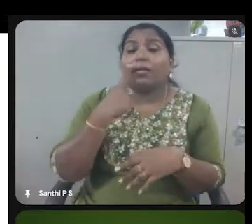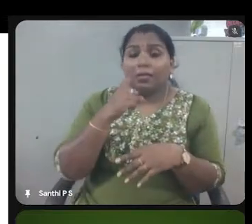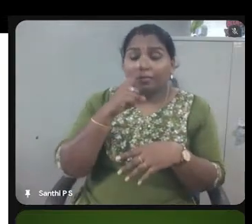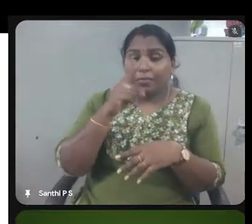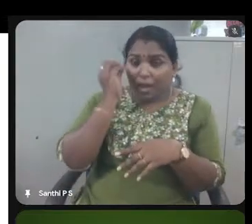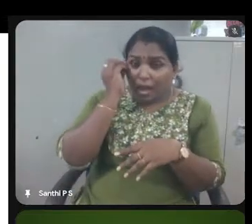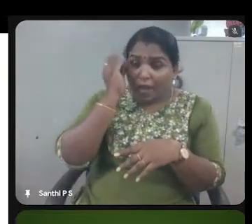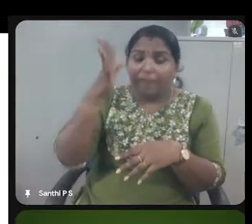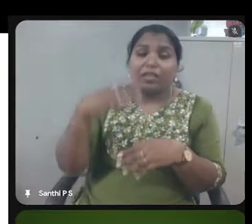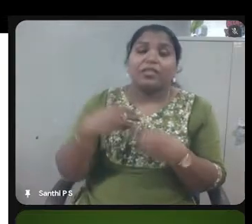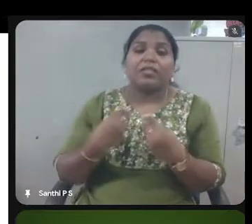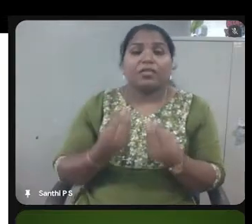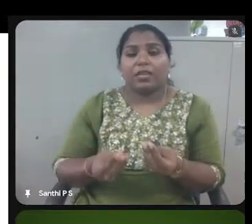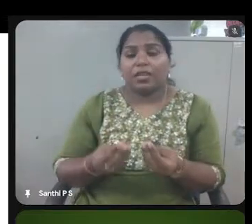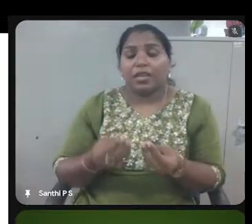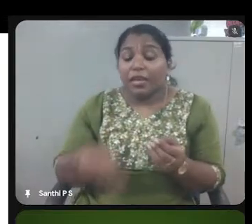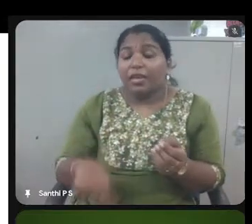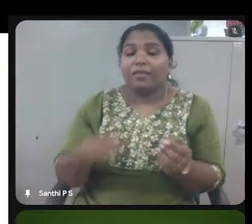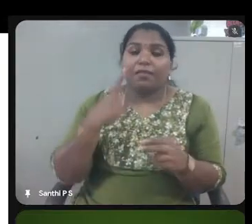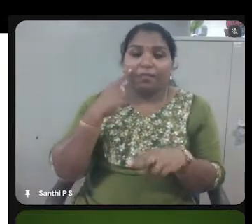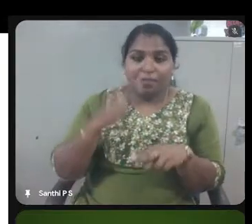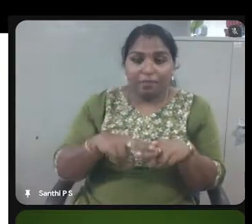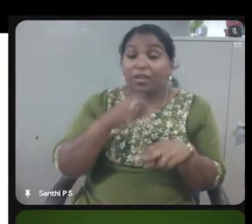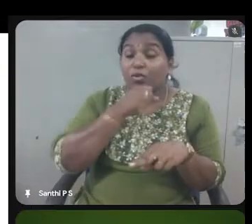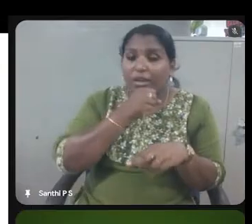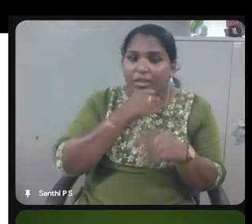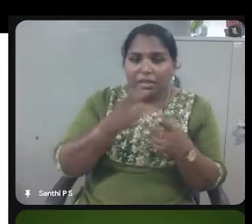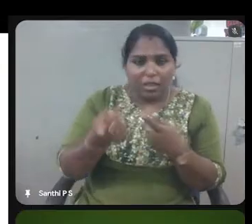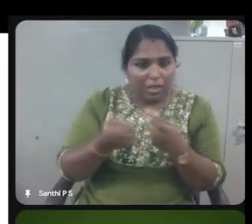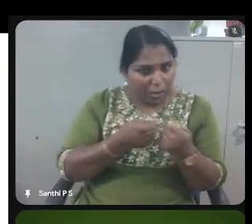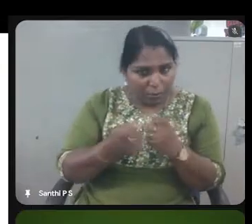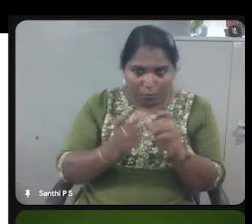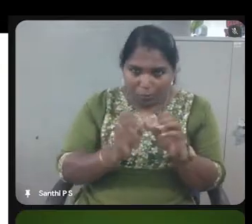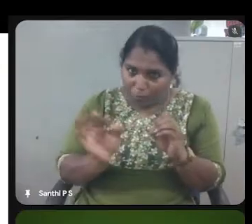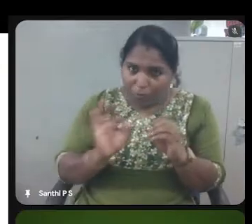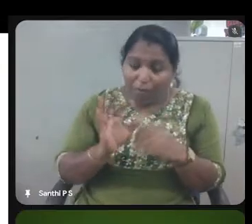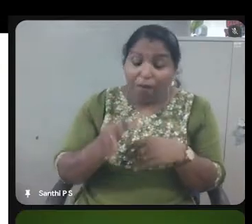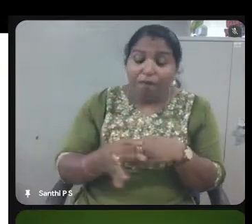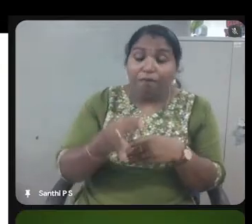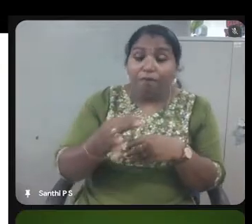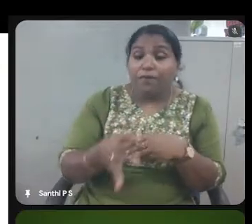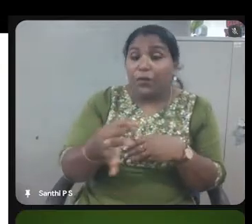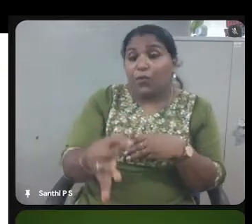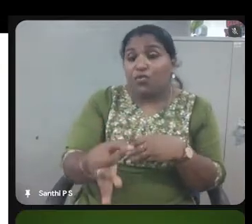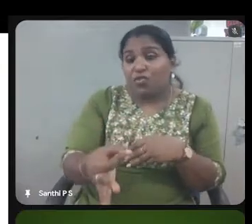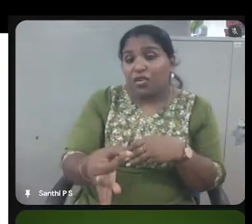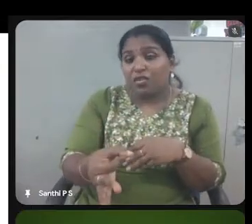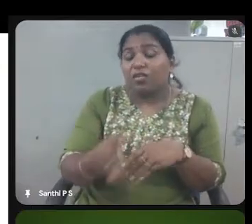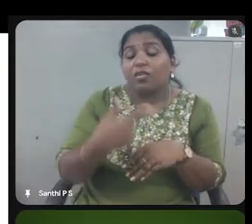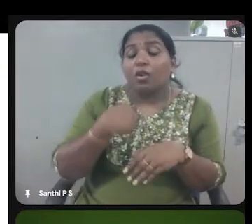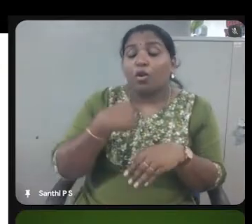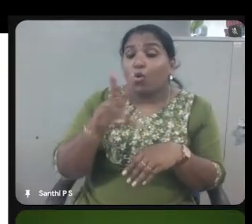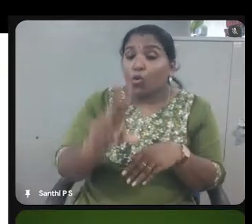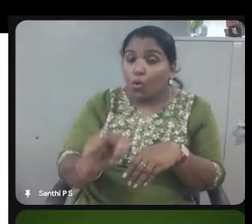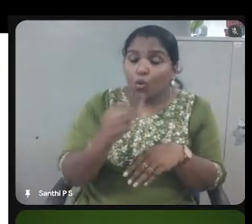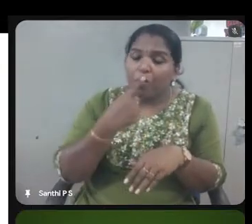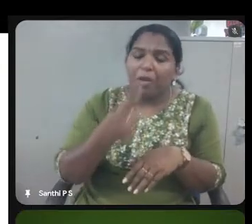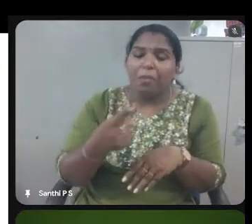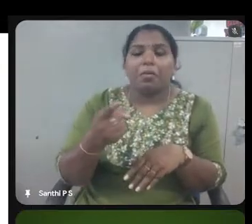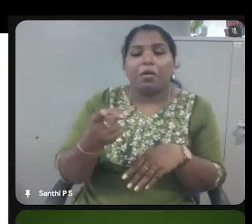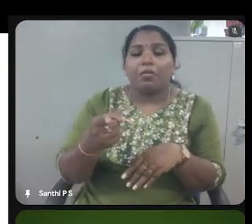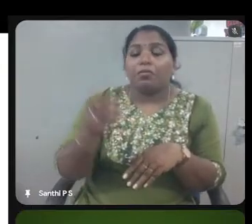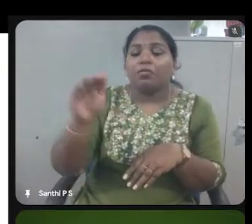ഈ പ്രായത്തിൽ നമ്മൾ കൺട്രോൾ ചെയ്തില്ലെങ്കിൽ മുന്നോട്ട് പോകുമ്പോൾ ഒരു പ്രായത്തിൽ നമുക്ക് നോ എന്ന് പറയുമ്പോൾ ഈ കുട്ടി കേൾക്കാൻ